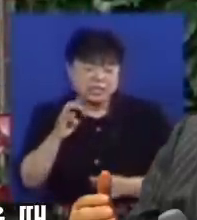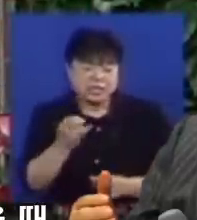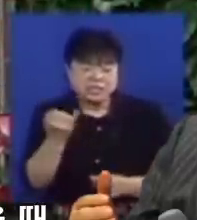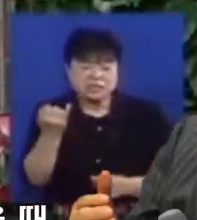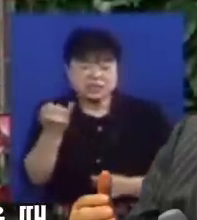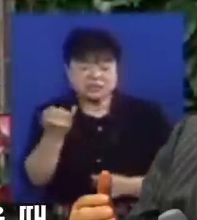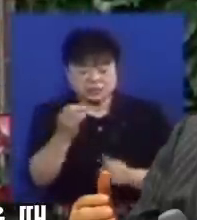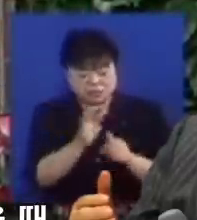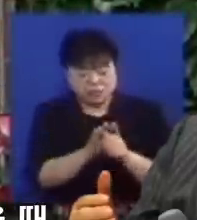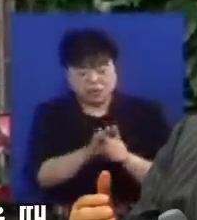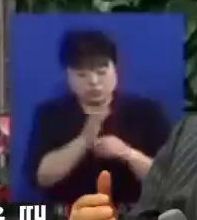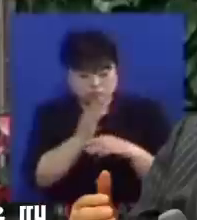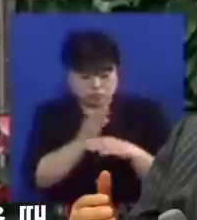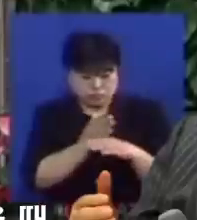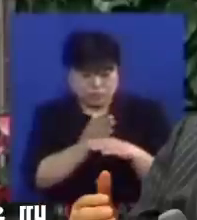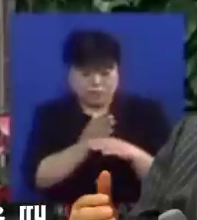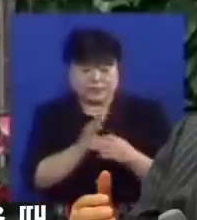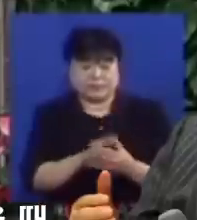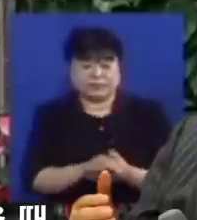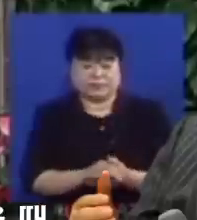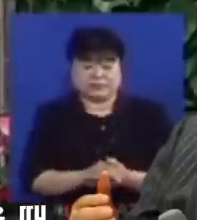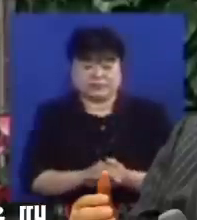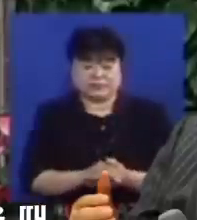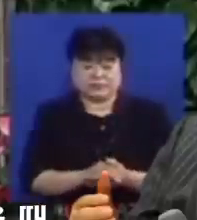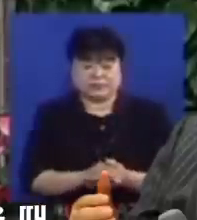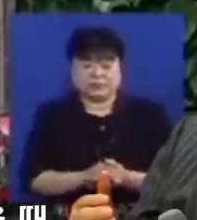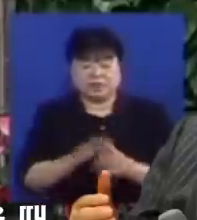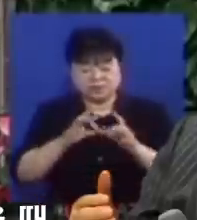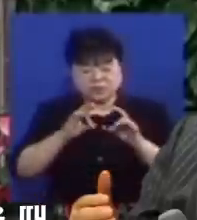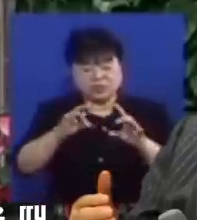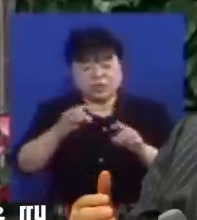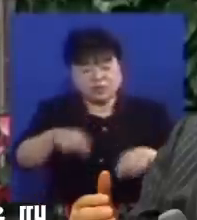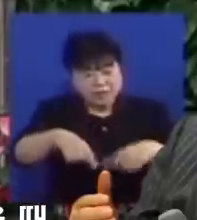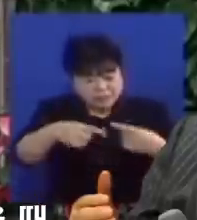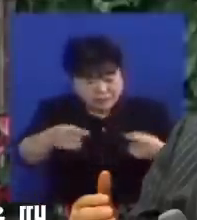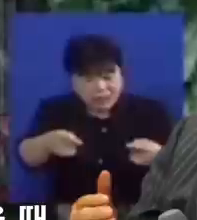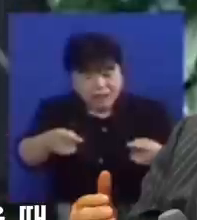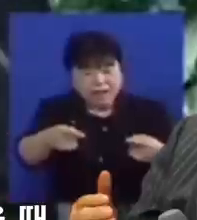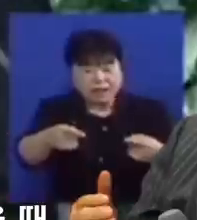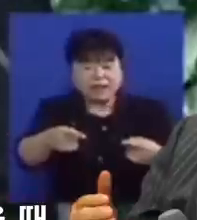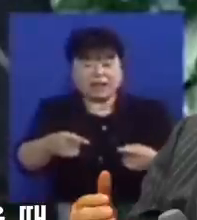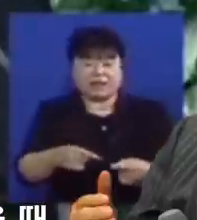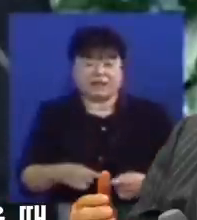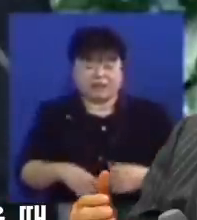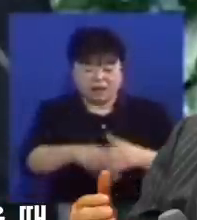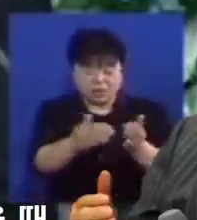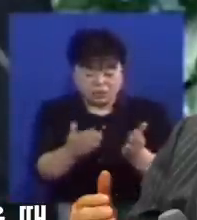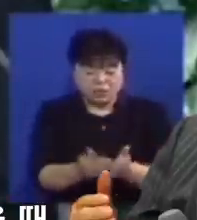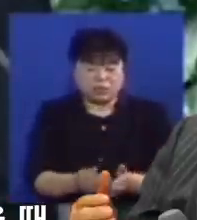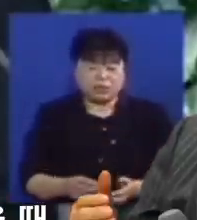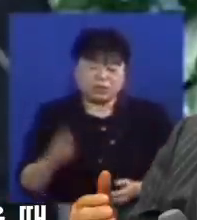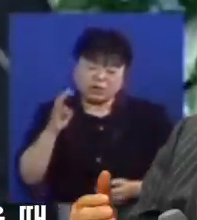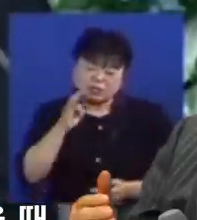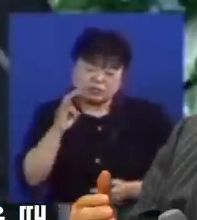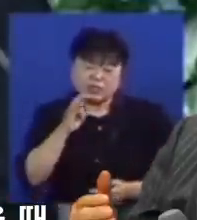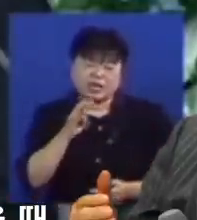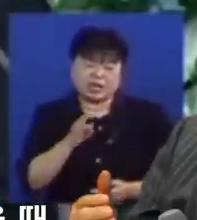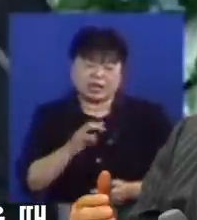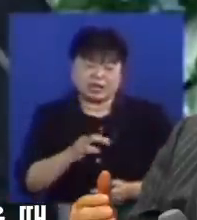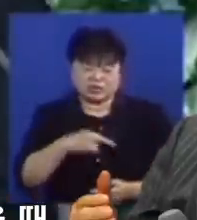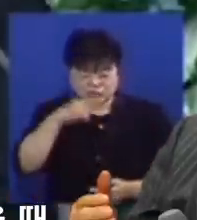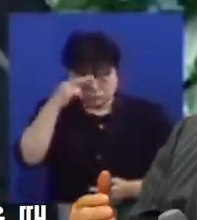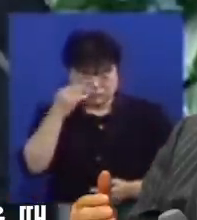도와주고 있었습니다. 그러니 그는 선교적 사명을 가지고 갔지만은 자기의 교구는 율락 여자들이